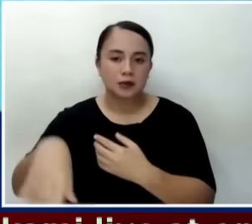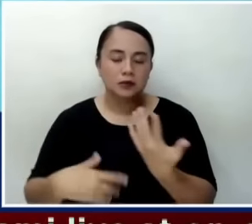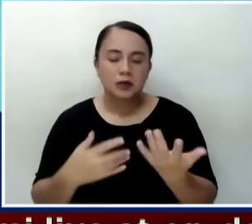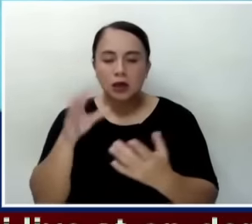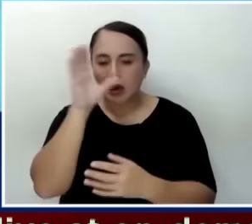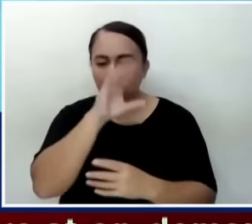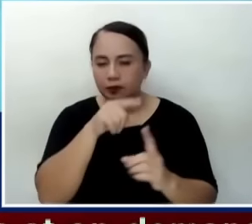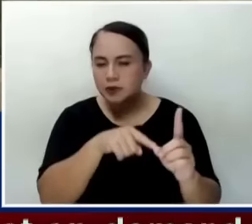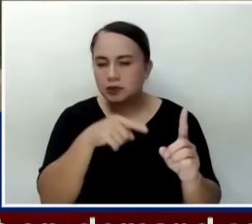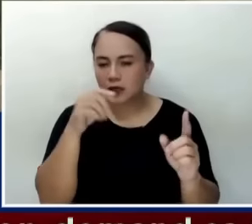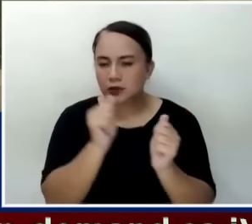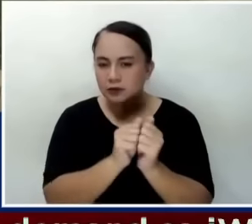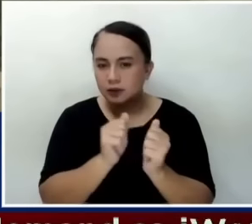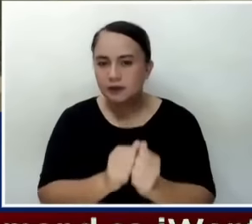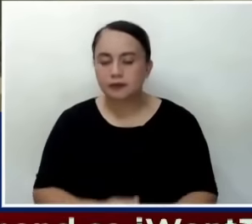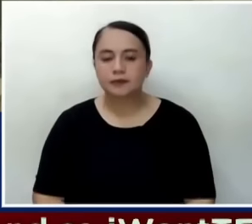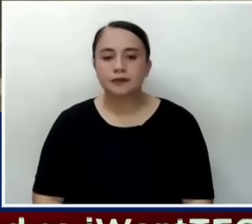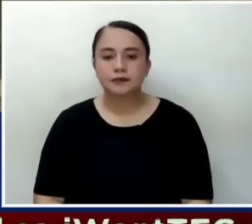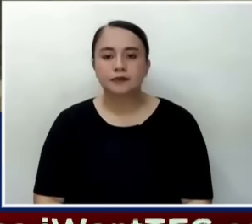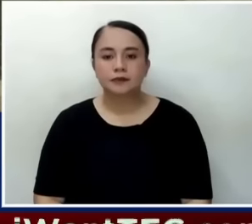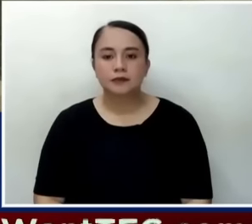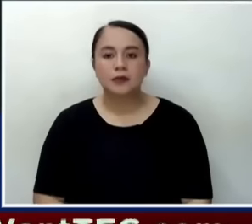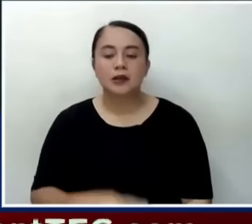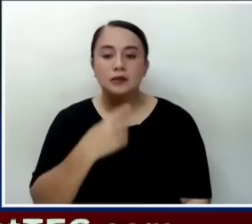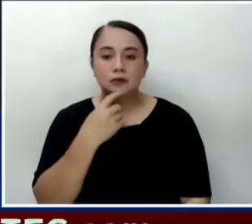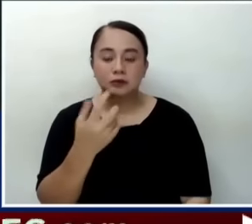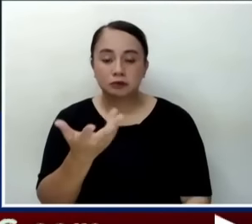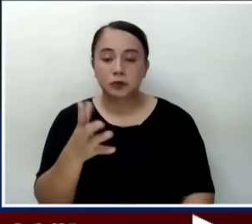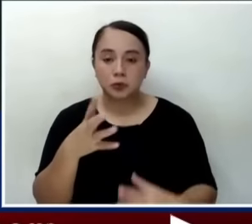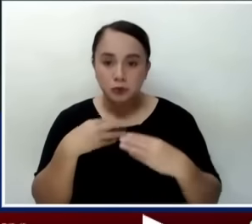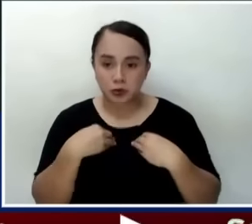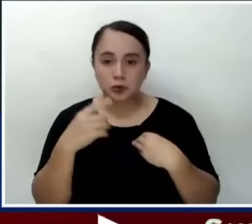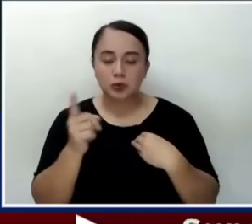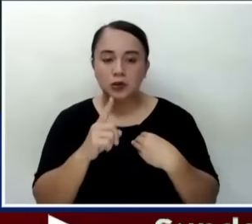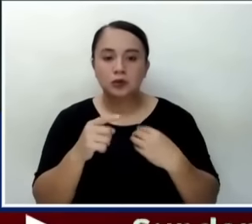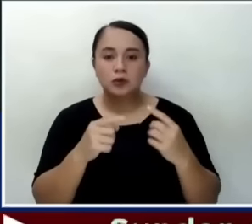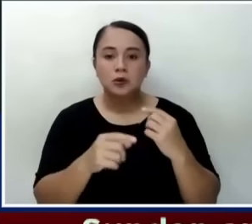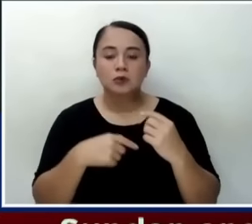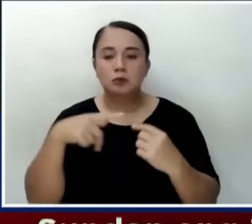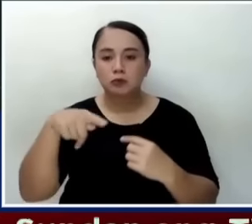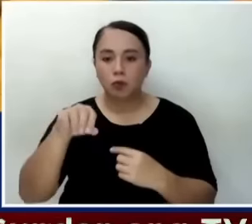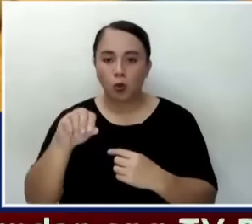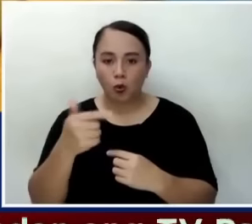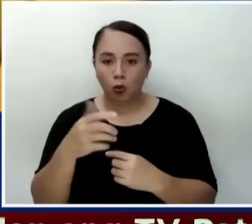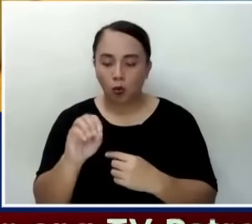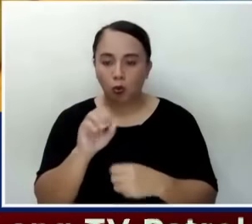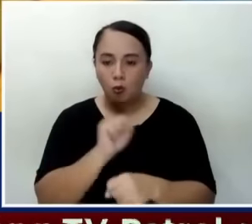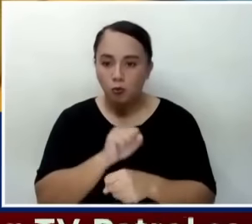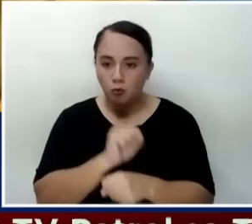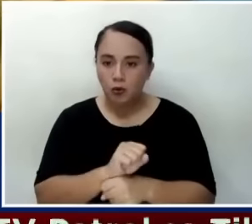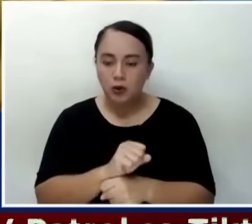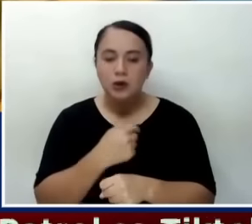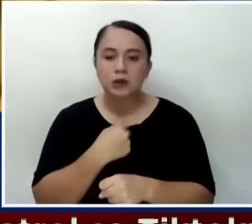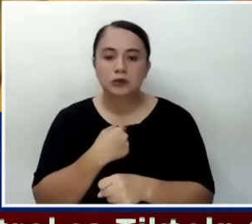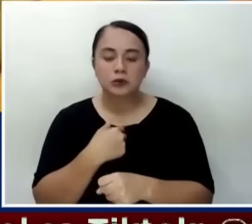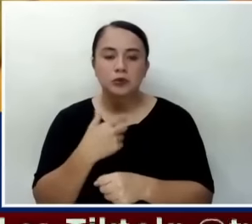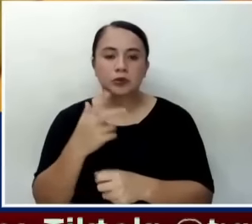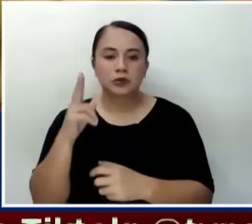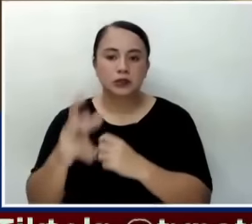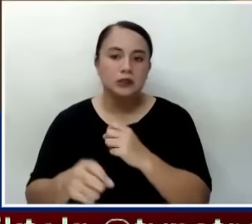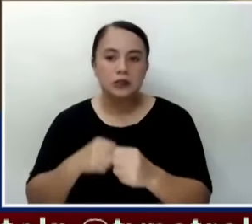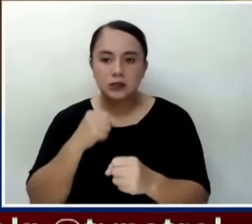pa nilang kasamahan. Inamin ng dalawa sa mga suspect na sa isang pogo umano sila nagtatrabaho at nasa 3 taon na silang